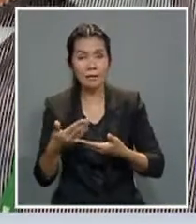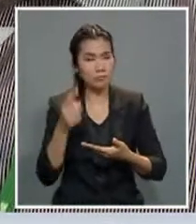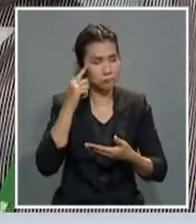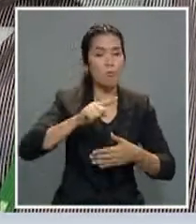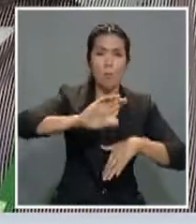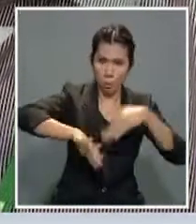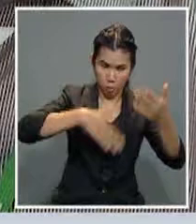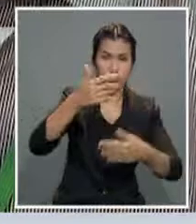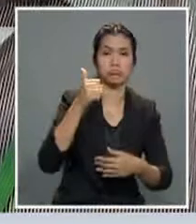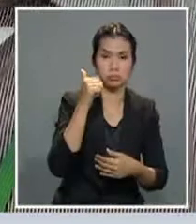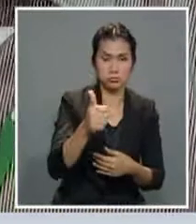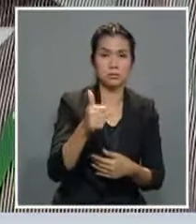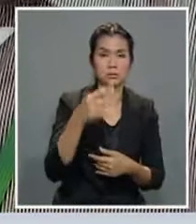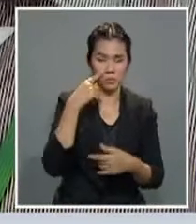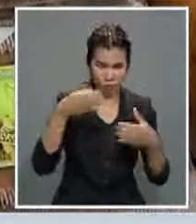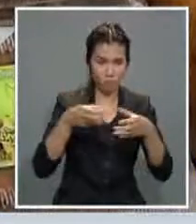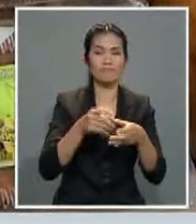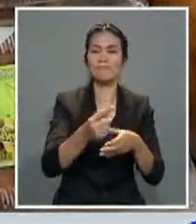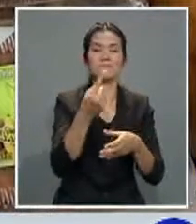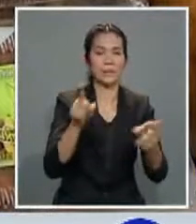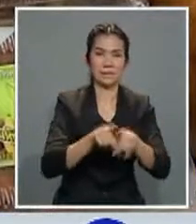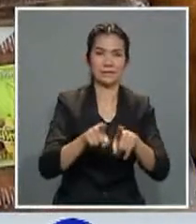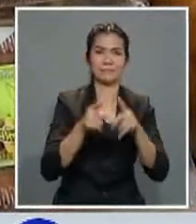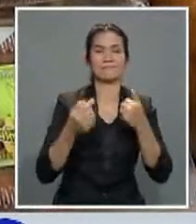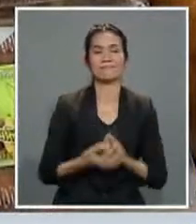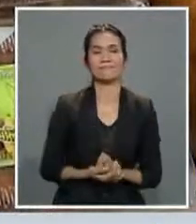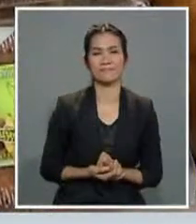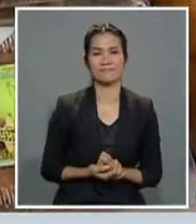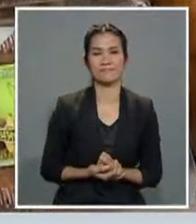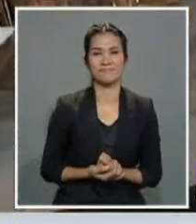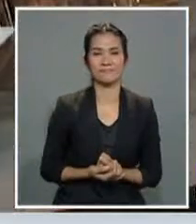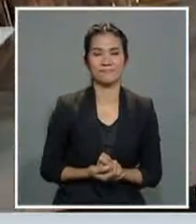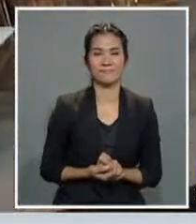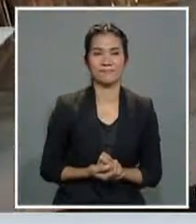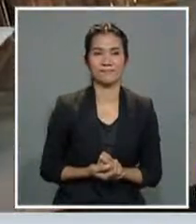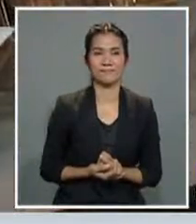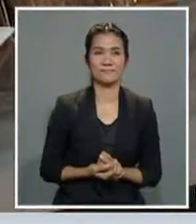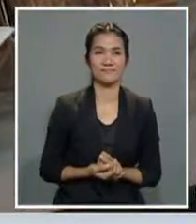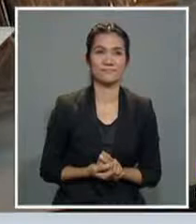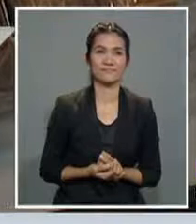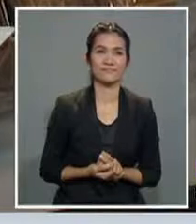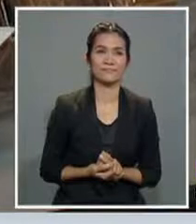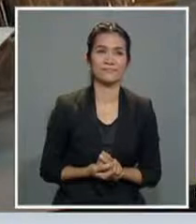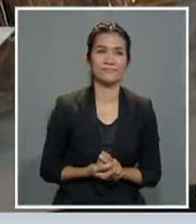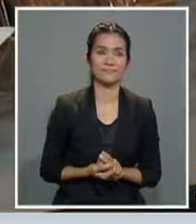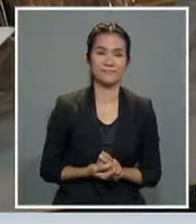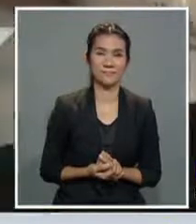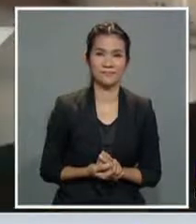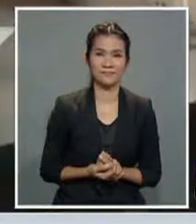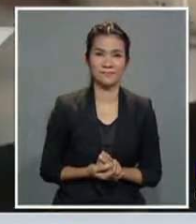ลุ่มนี้ไปได้ไกลมากเลยครับแล้วก็จะเป็นกลุ่มหนึ่งอีกครับผม คือนโยบายทกส